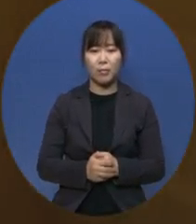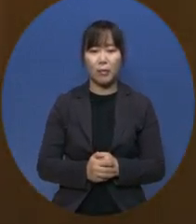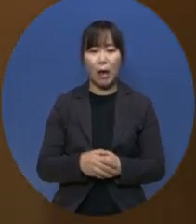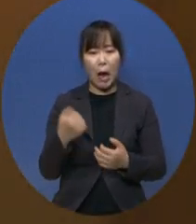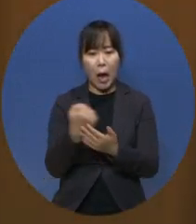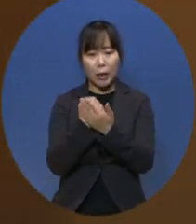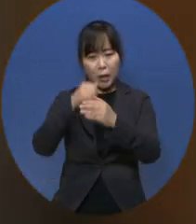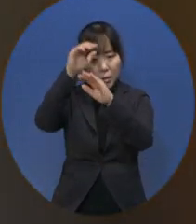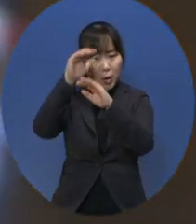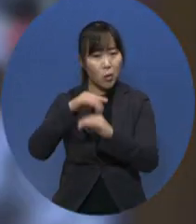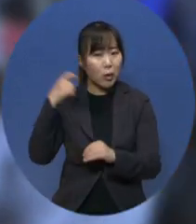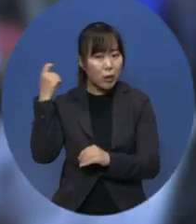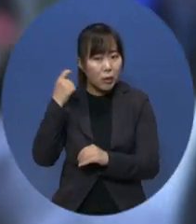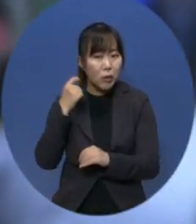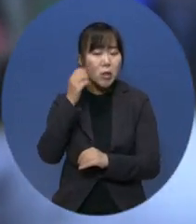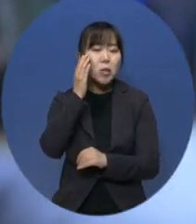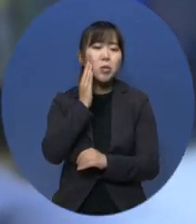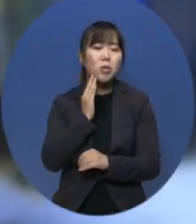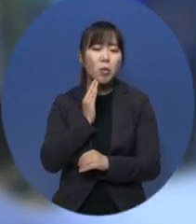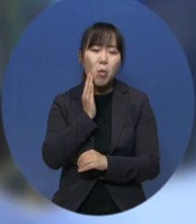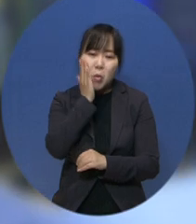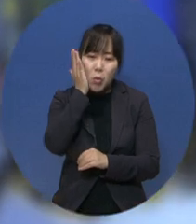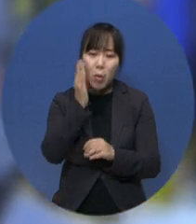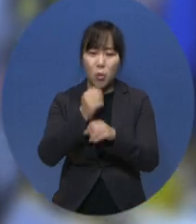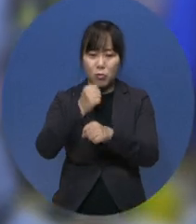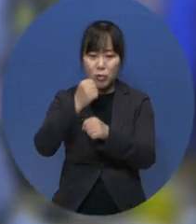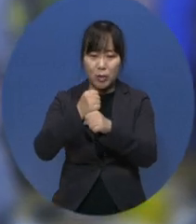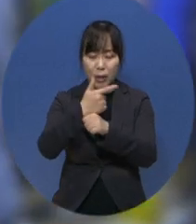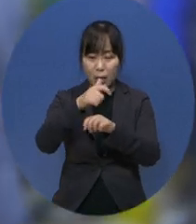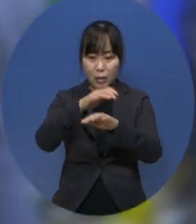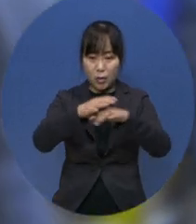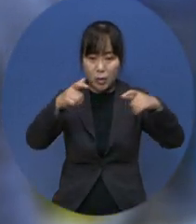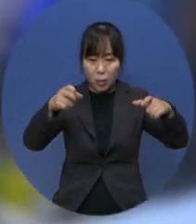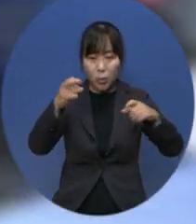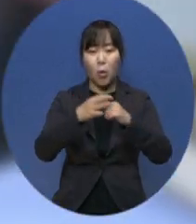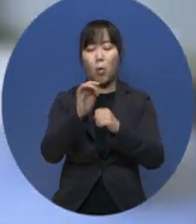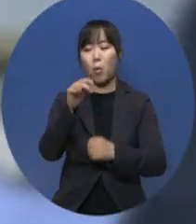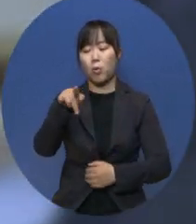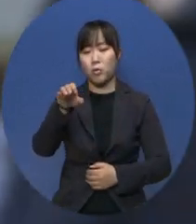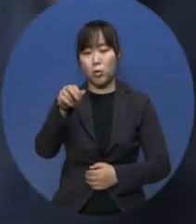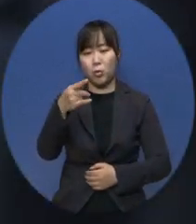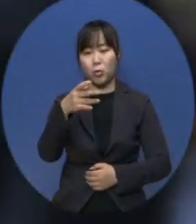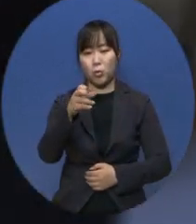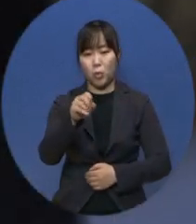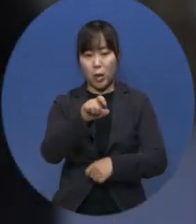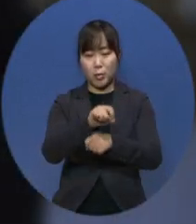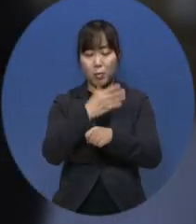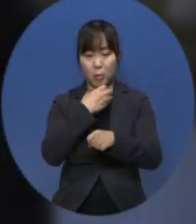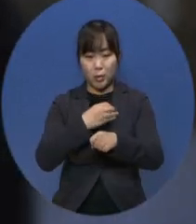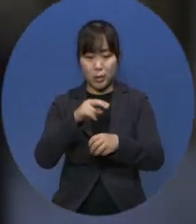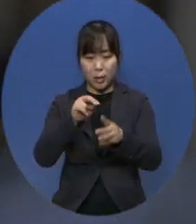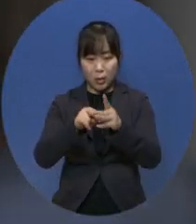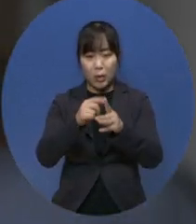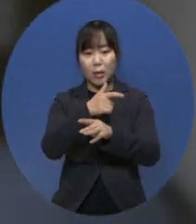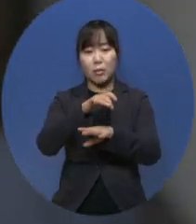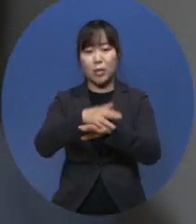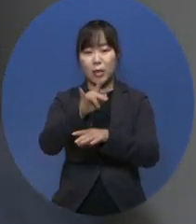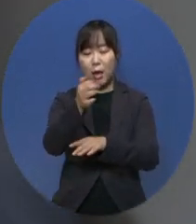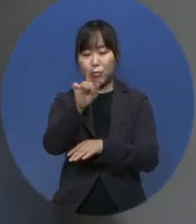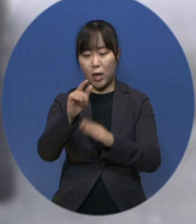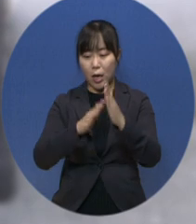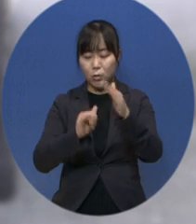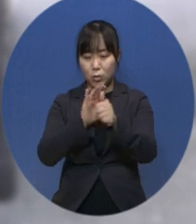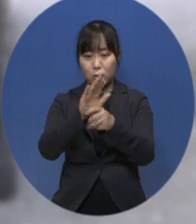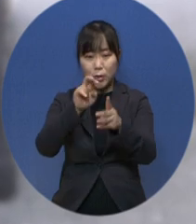안타까운 사정을 접한 초록우산 대전지역본부와 오정동 행정복지센터, 대전시 다문화가족지원센터는